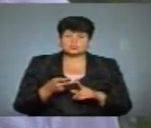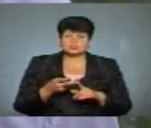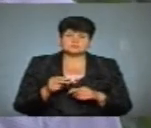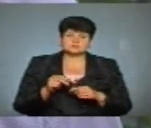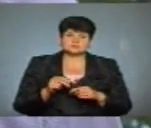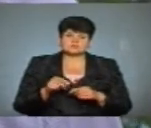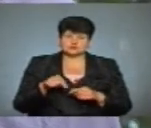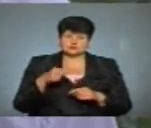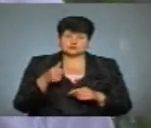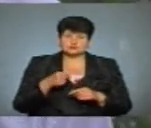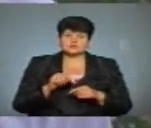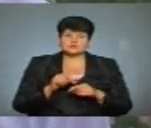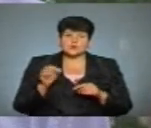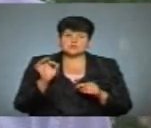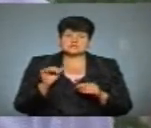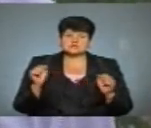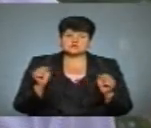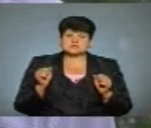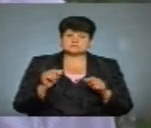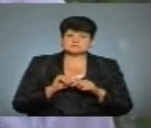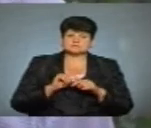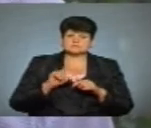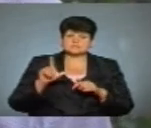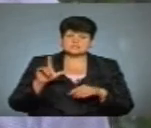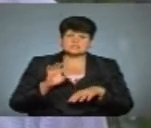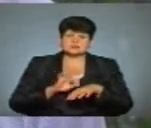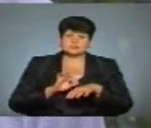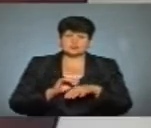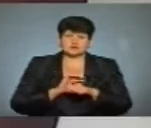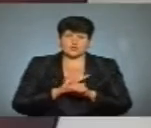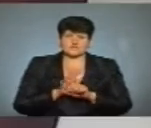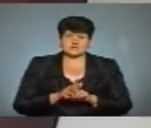році осінньо-зимової хвилі підйому захворюваності на ковід.